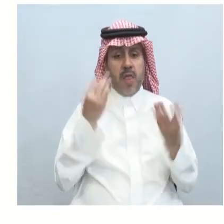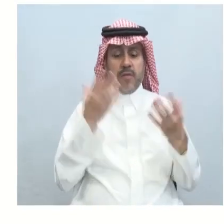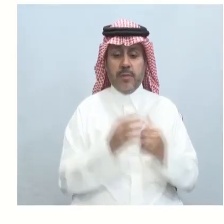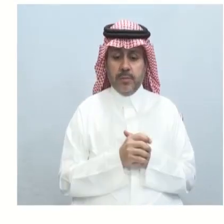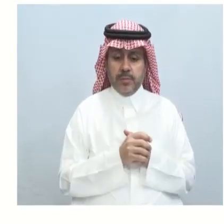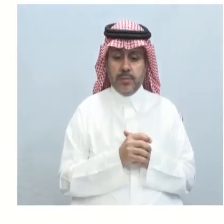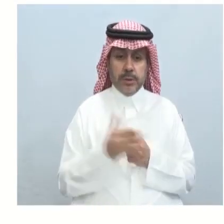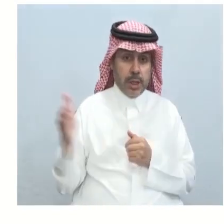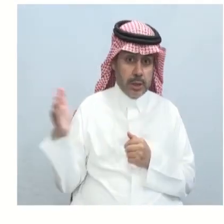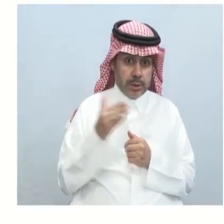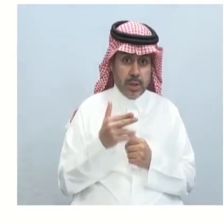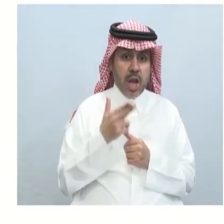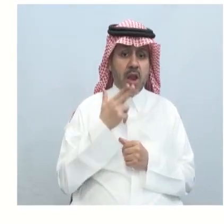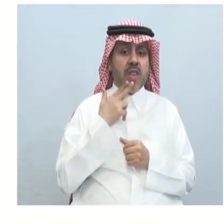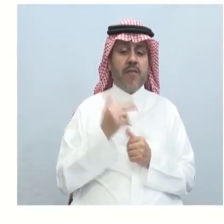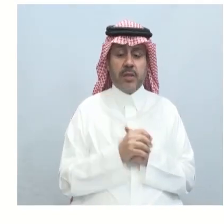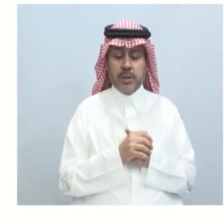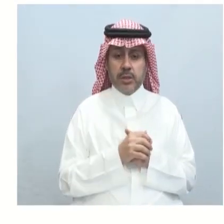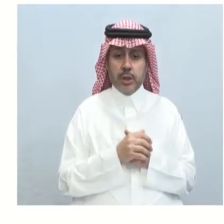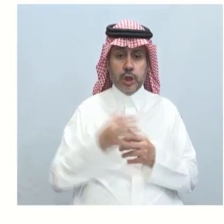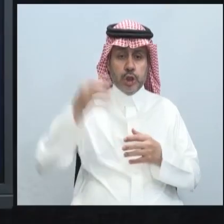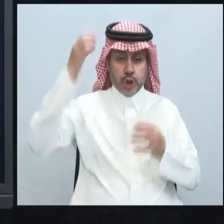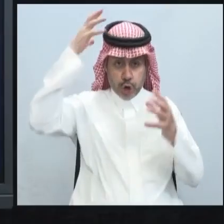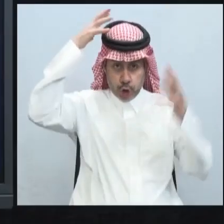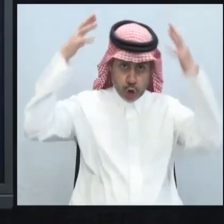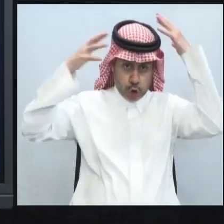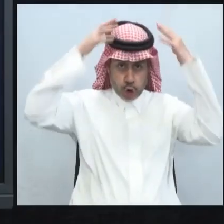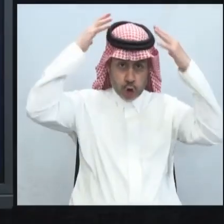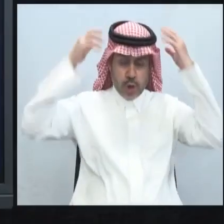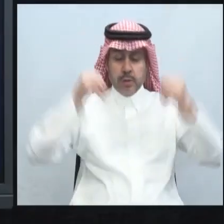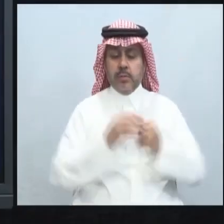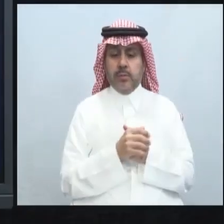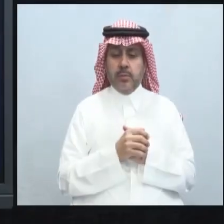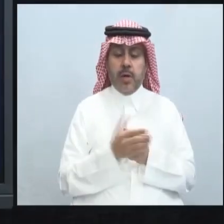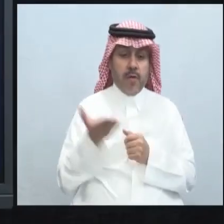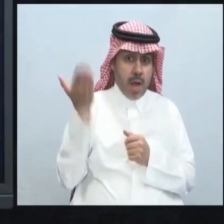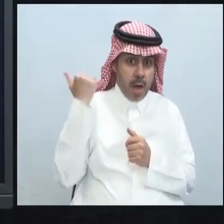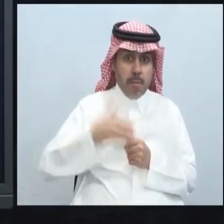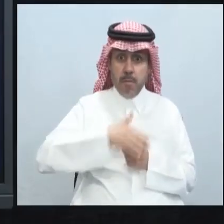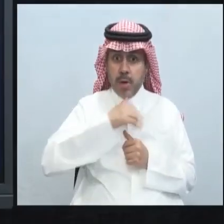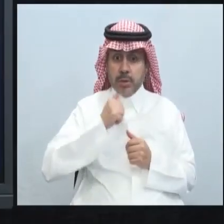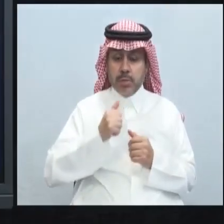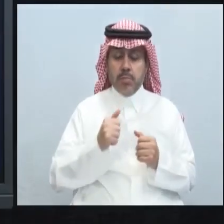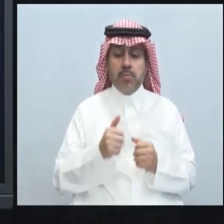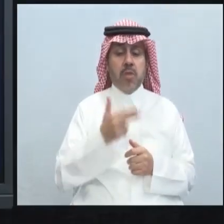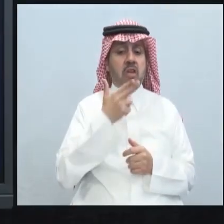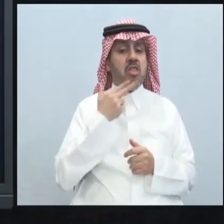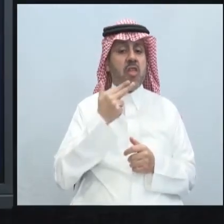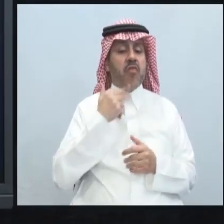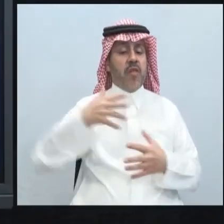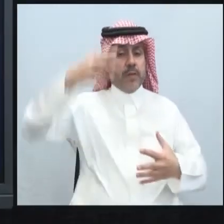نادي الان الى نظافه شعره صلى الله عليه وسلم فقد كان يهتم بنظافه